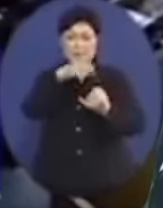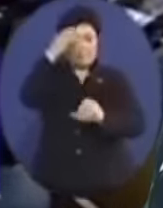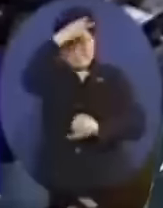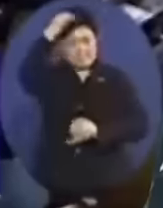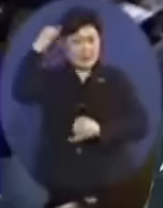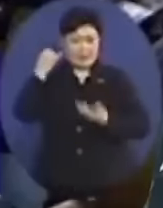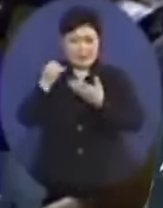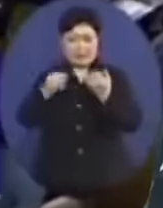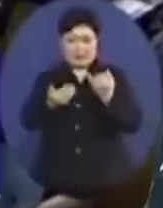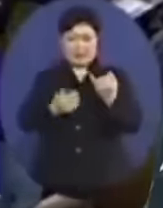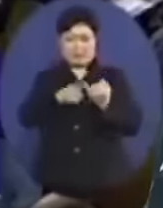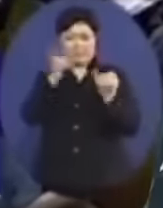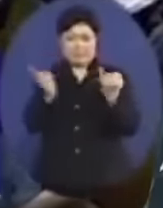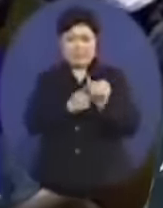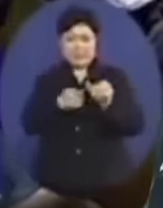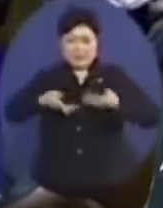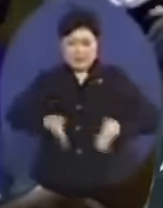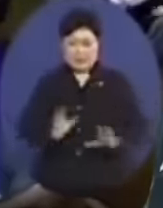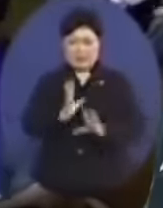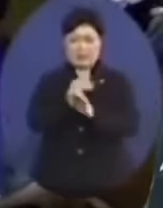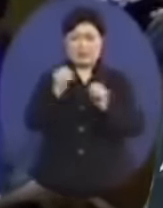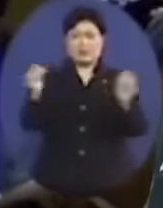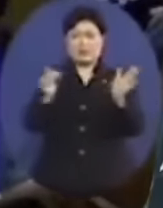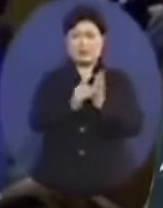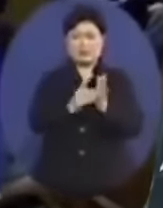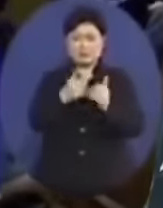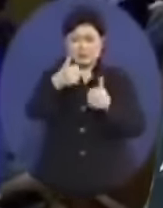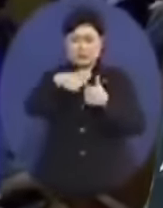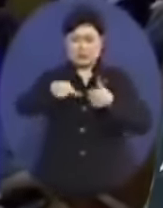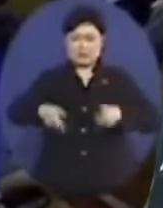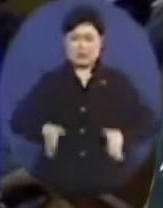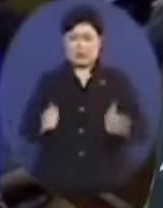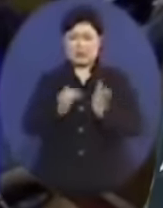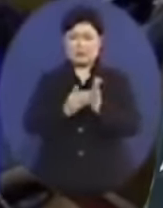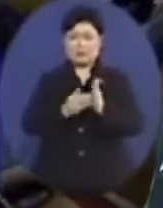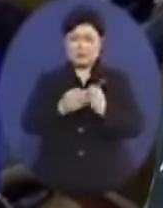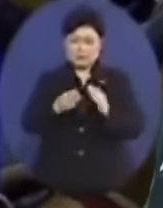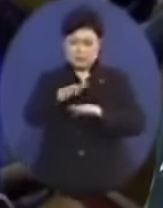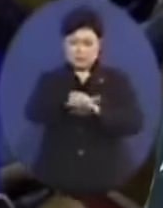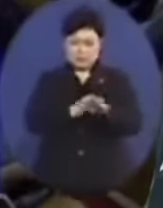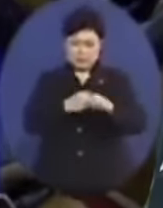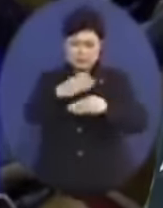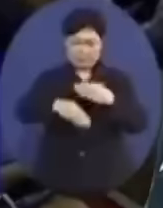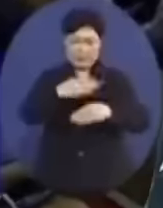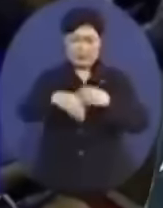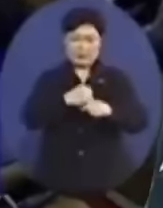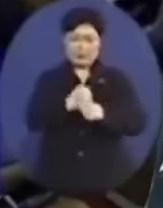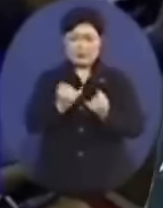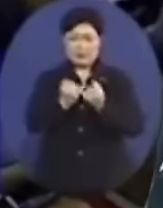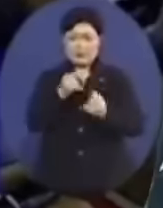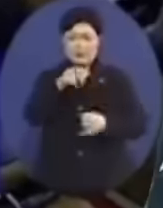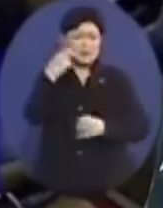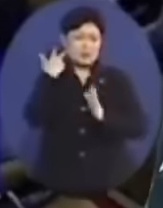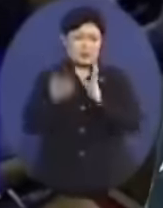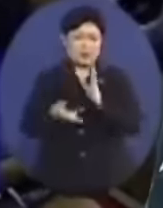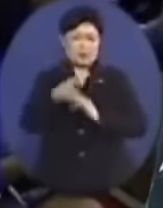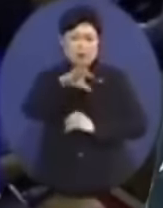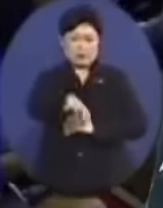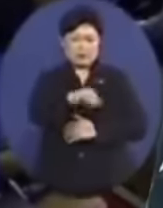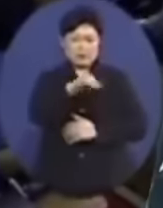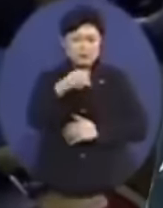그때 해산할 날이 차서 첫 아들을 낳 강보로 사서 구유에 뉘었으니는 여관에 있을 곳이